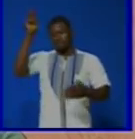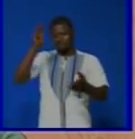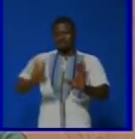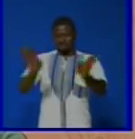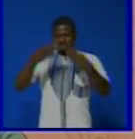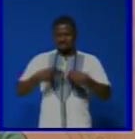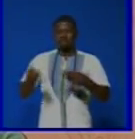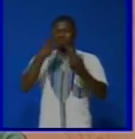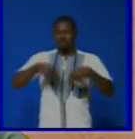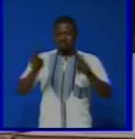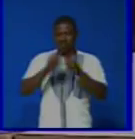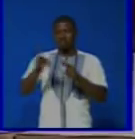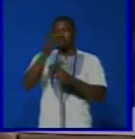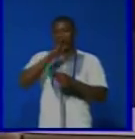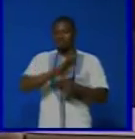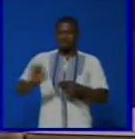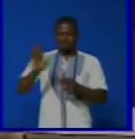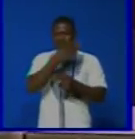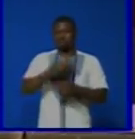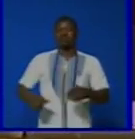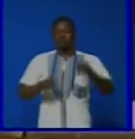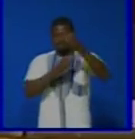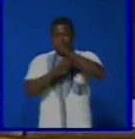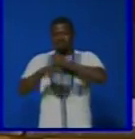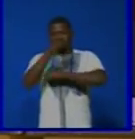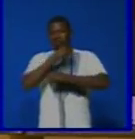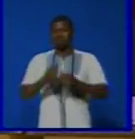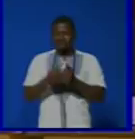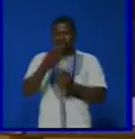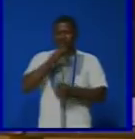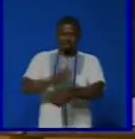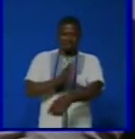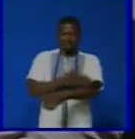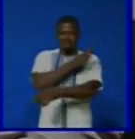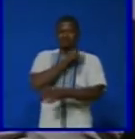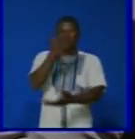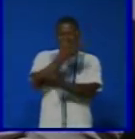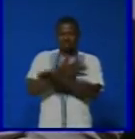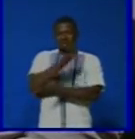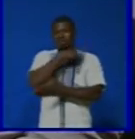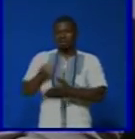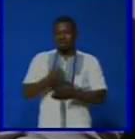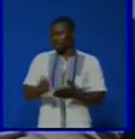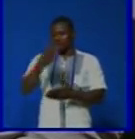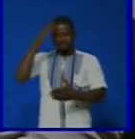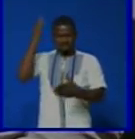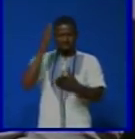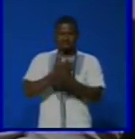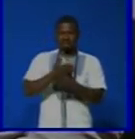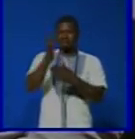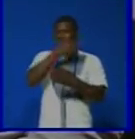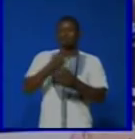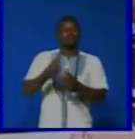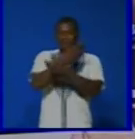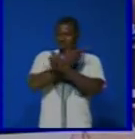protection des droits catégoriels, l'amélioration des conditions carcérales et l'abolition de la peine de mort. 20 autres ont été mises en réserve au regard